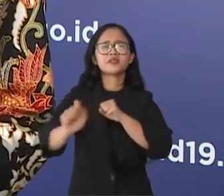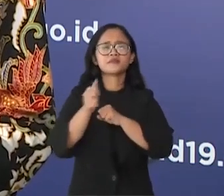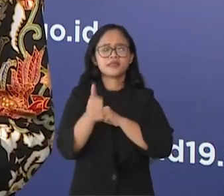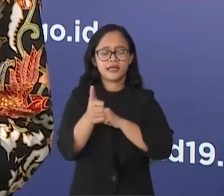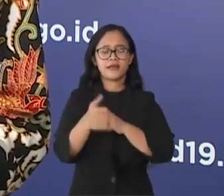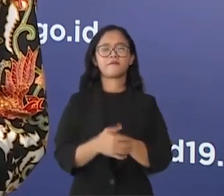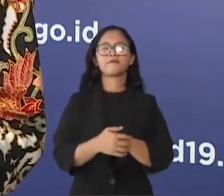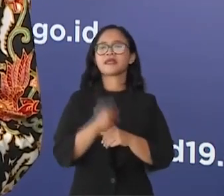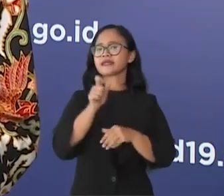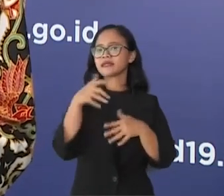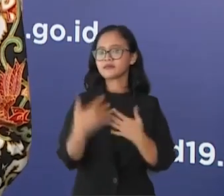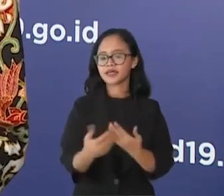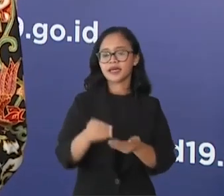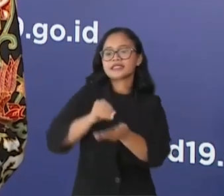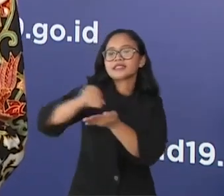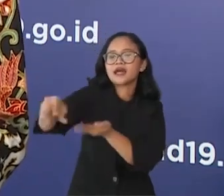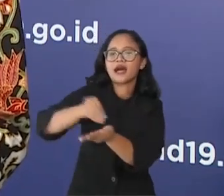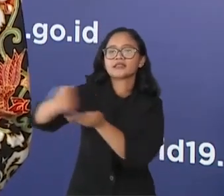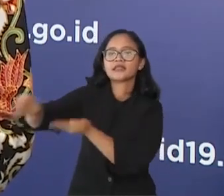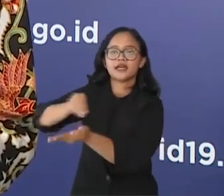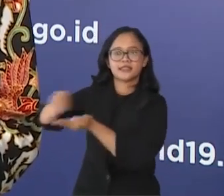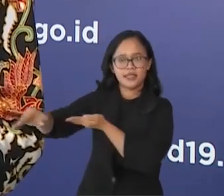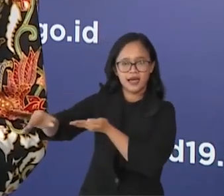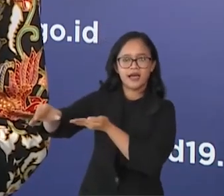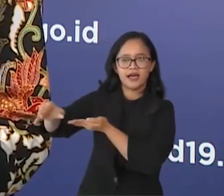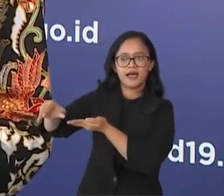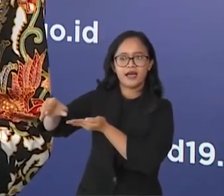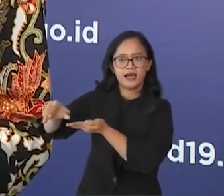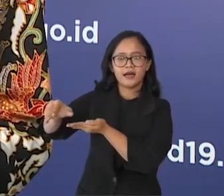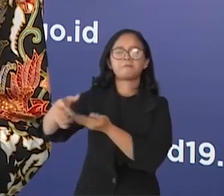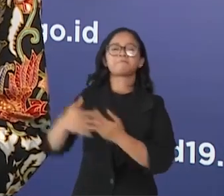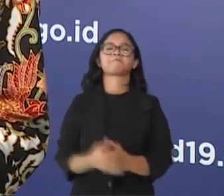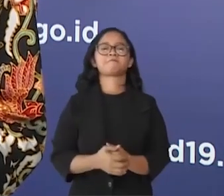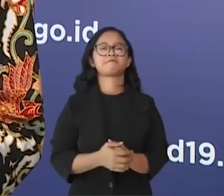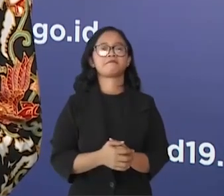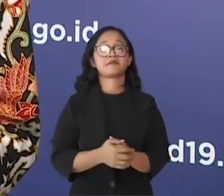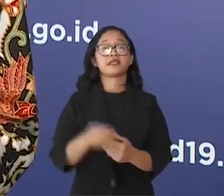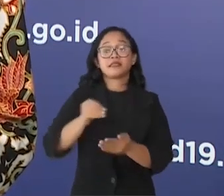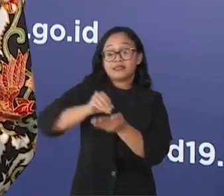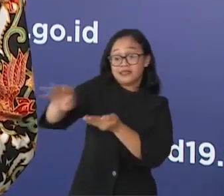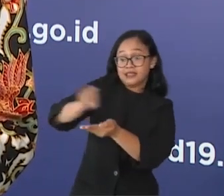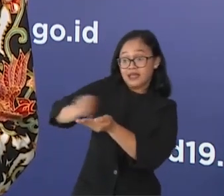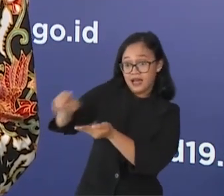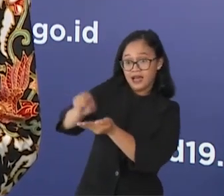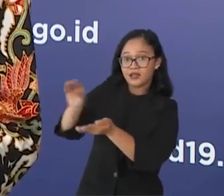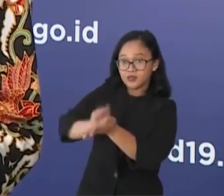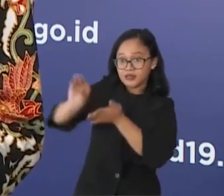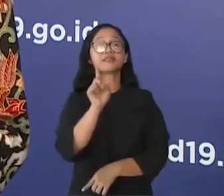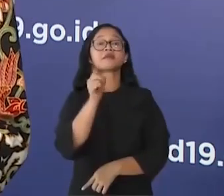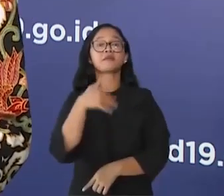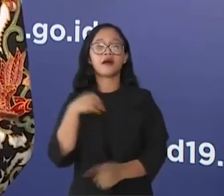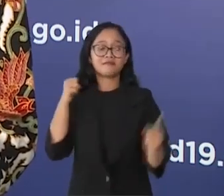semakin menemukan momentum urgensinya. Nabi menyatakan bahwa sedekah bisa menolak bala, menolak